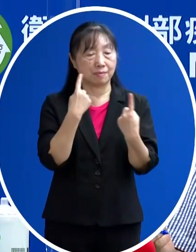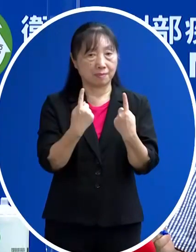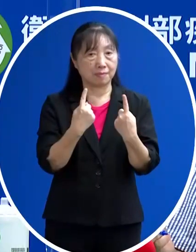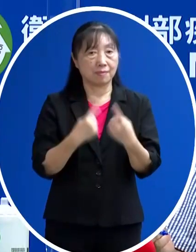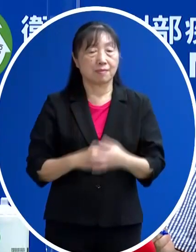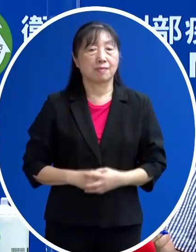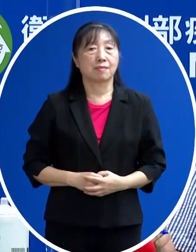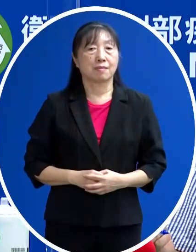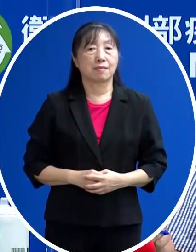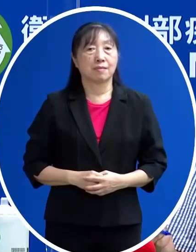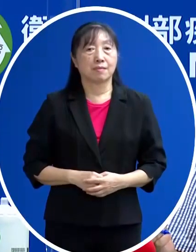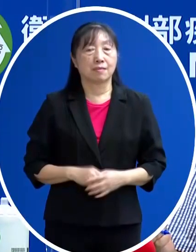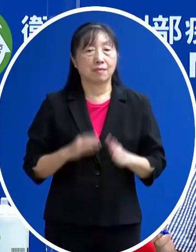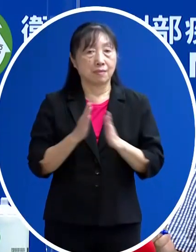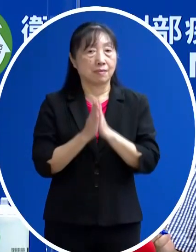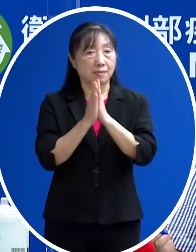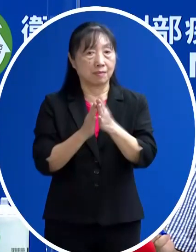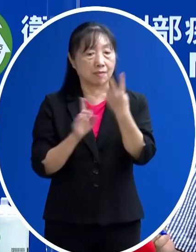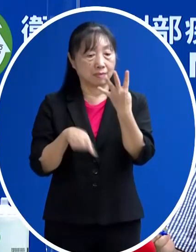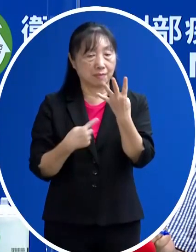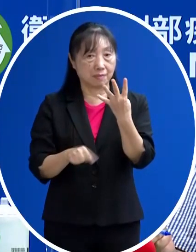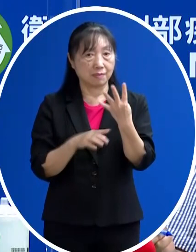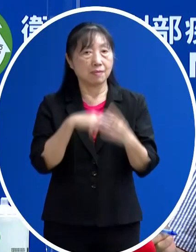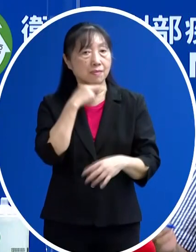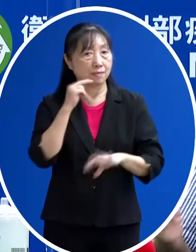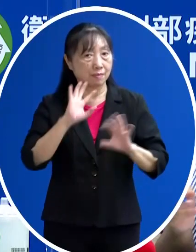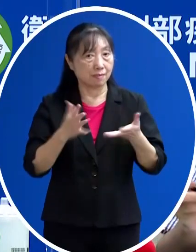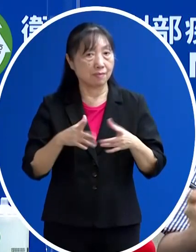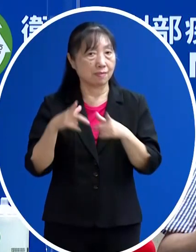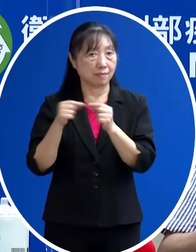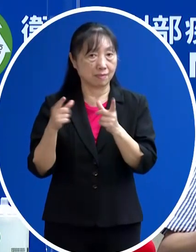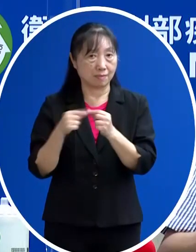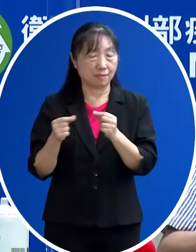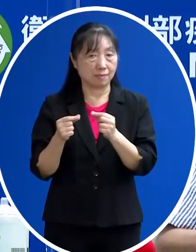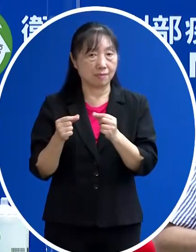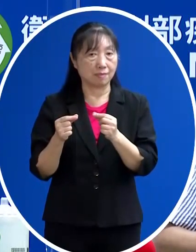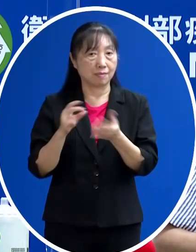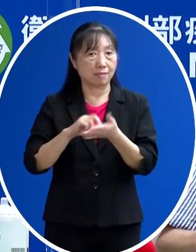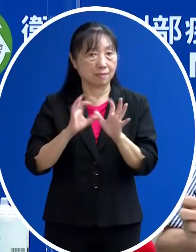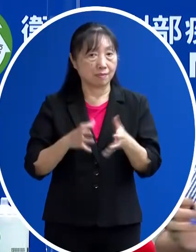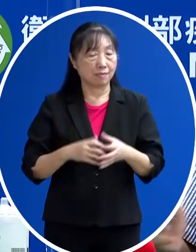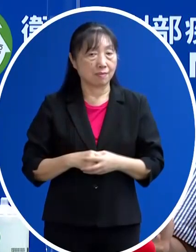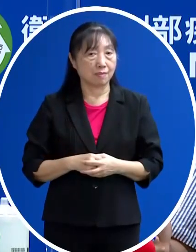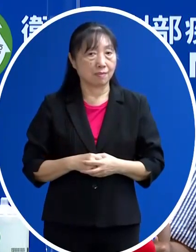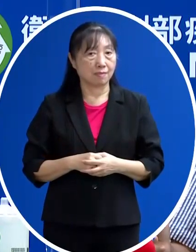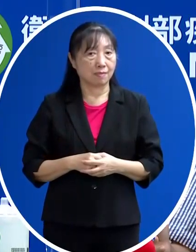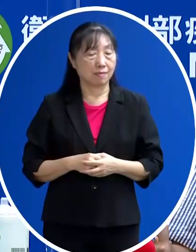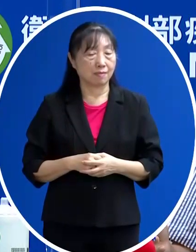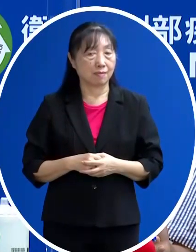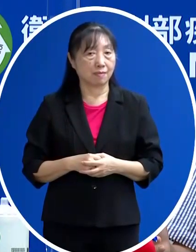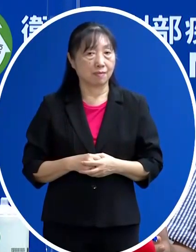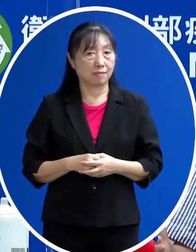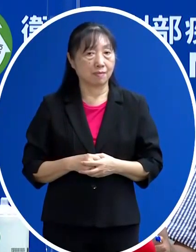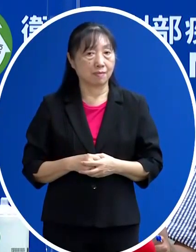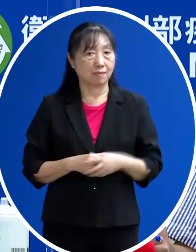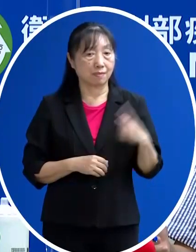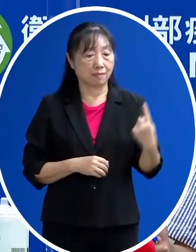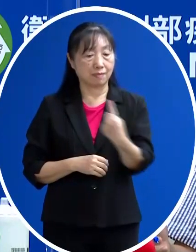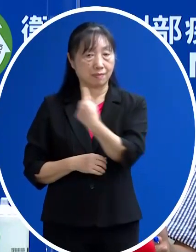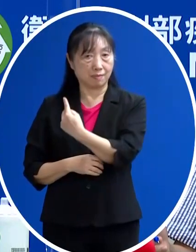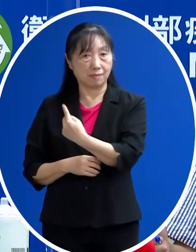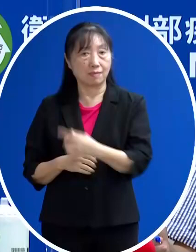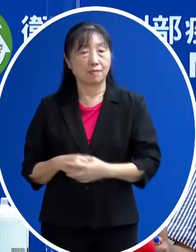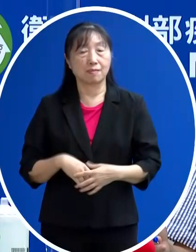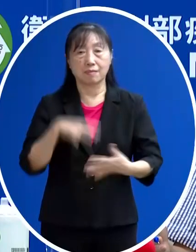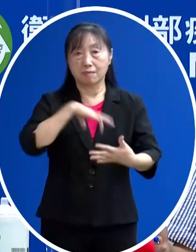例。那缅甸有4例，英国、日本、印尼也各有1例。那